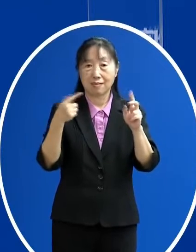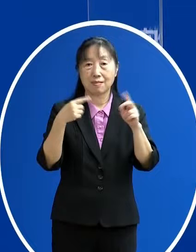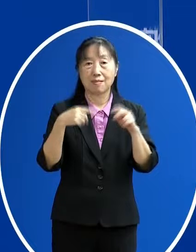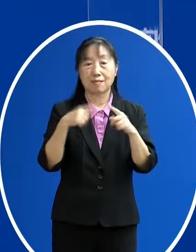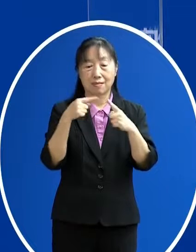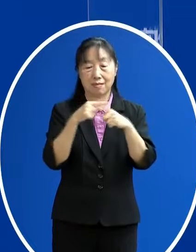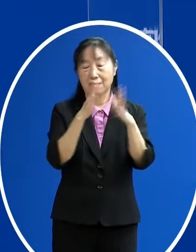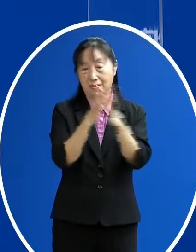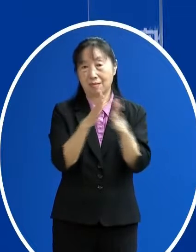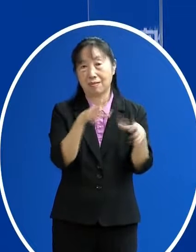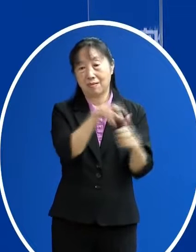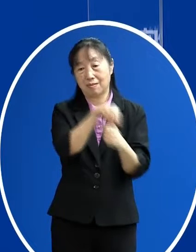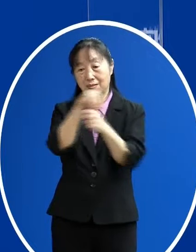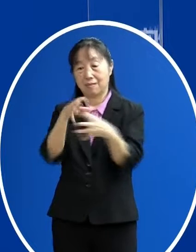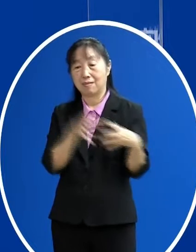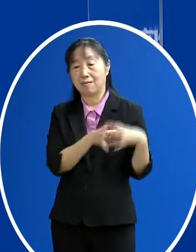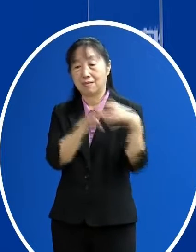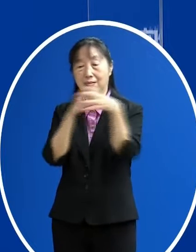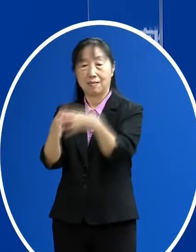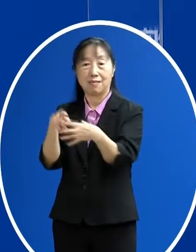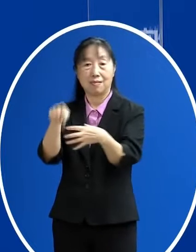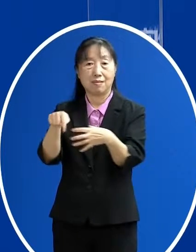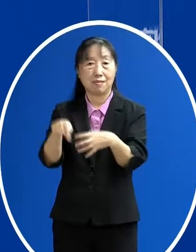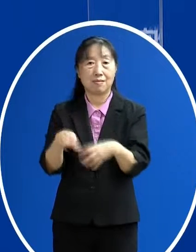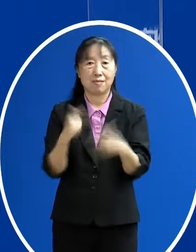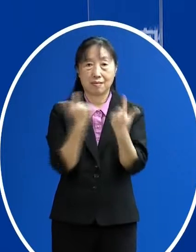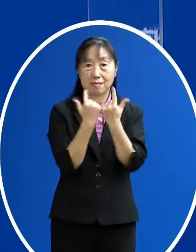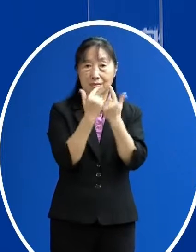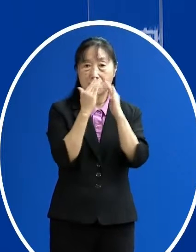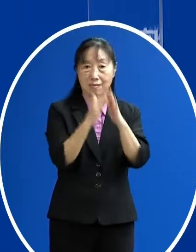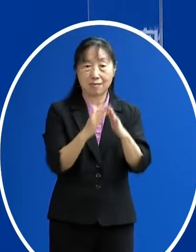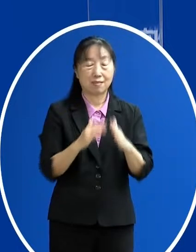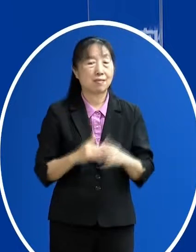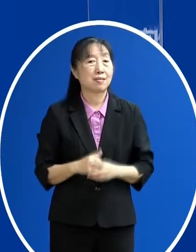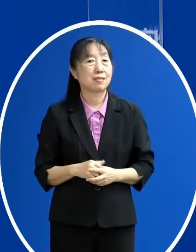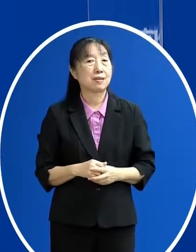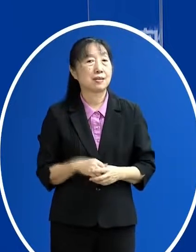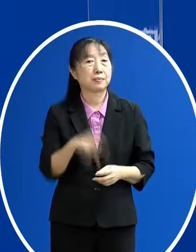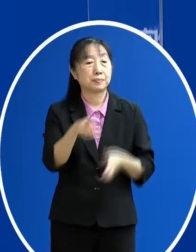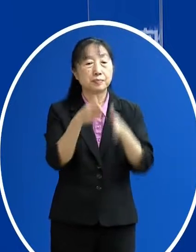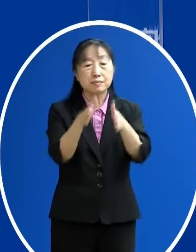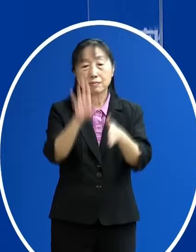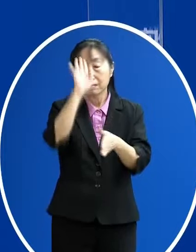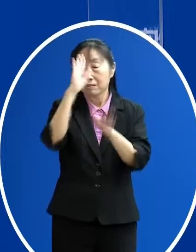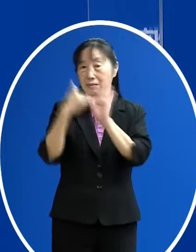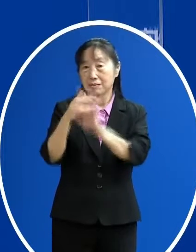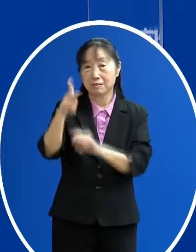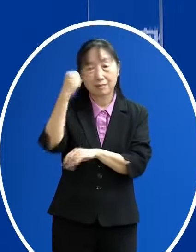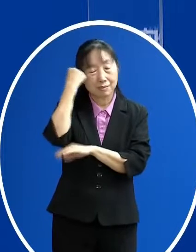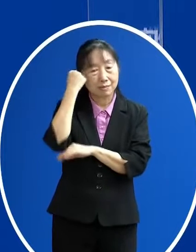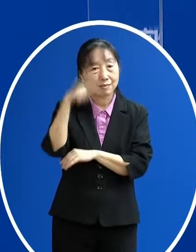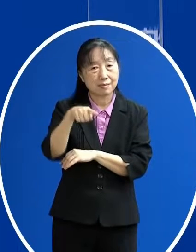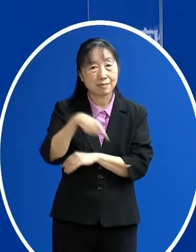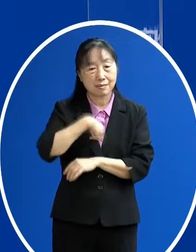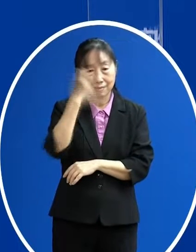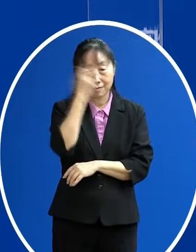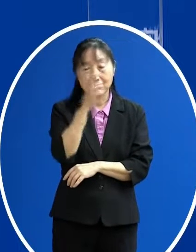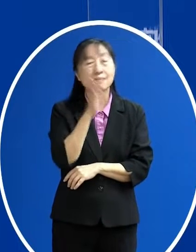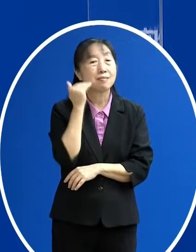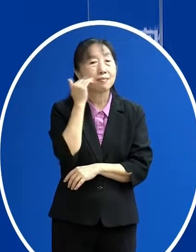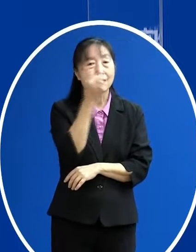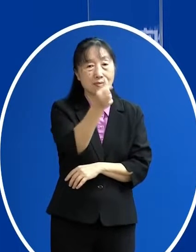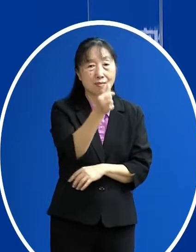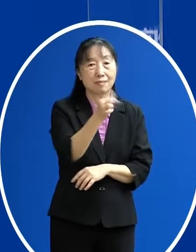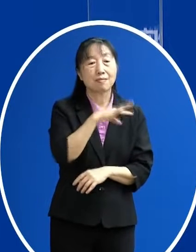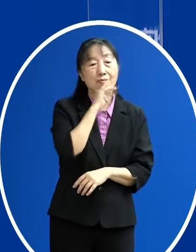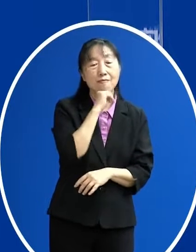形，送过去的。那台北市他这边针对他这个防疫旅馆哈，这个裁检阳性，如果也符合这